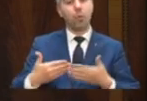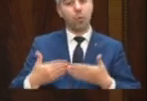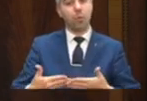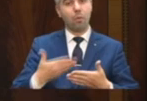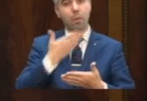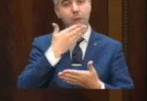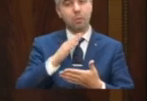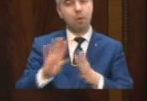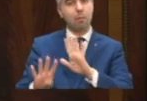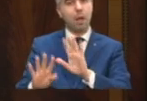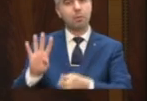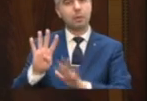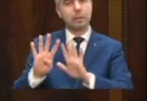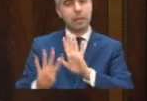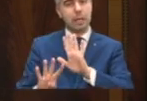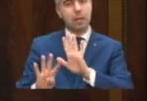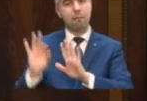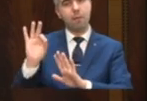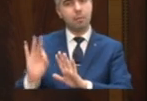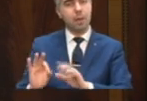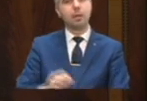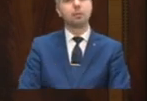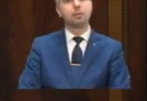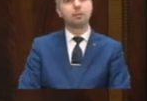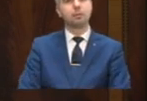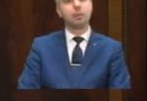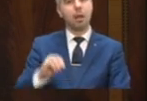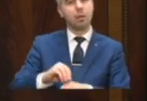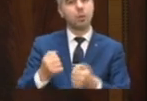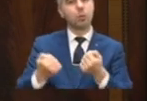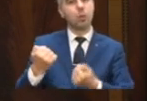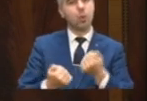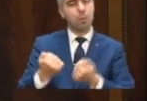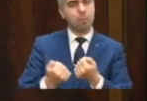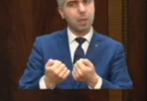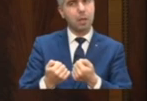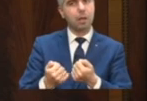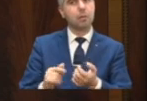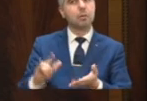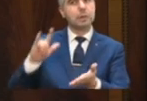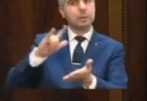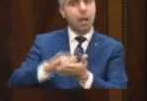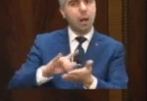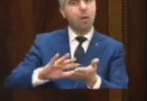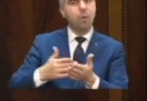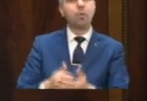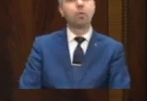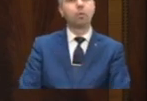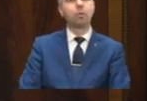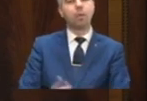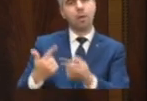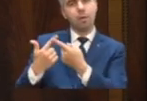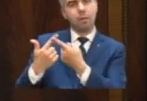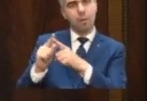وصلتنا 94%، كذلك القطاع ديال السيارات، القطاع ديال ترحيل الخدمات، القطاعات